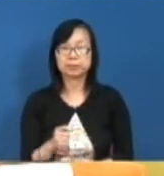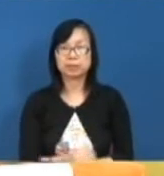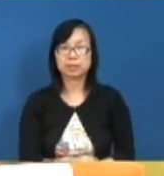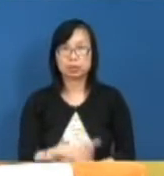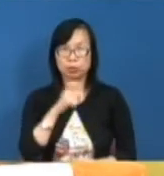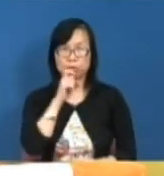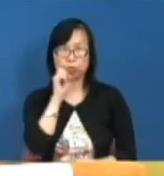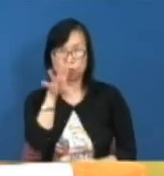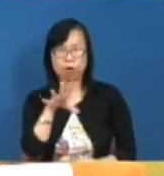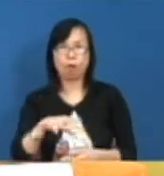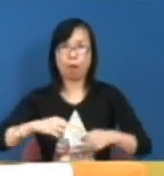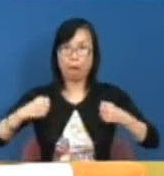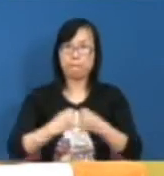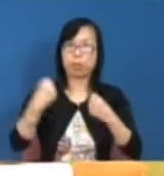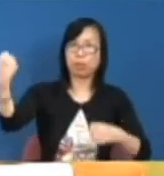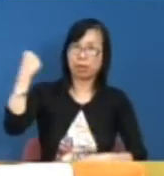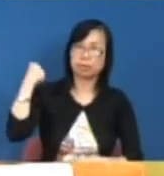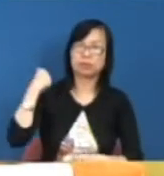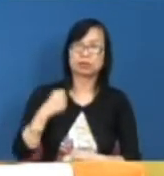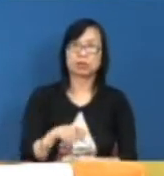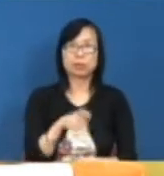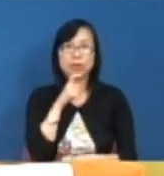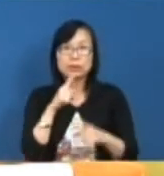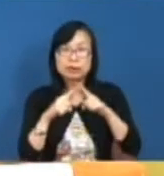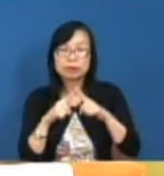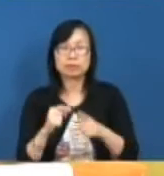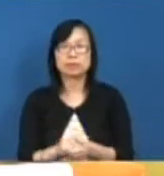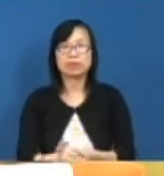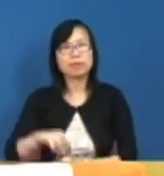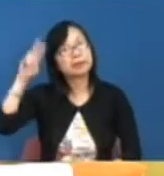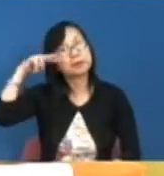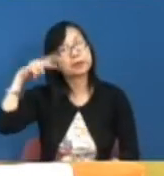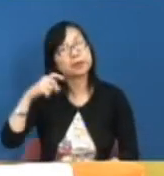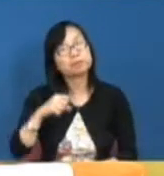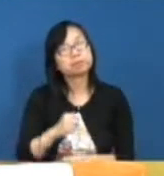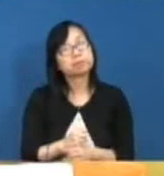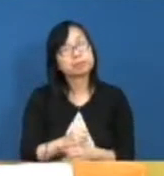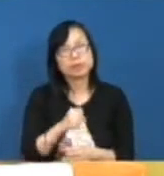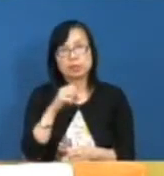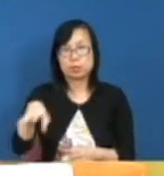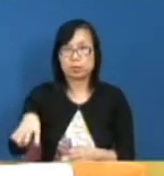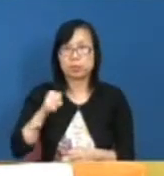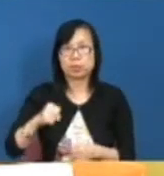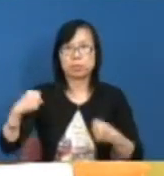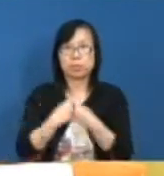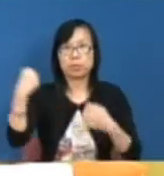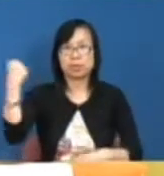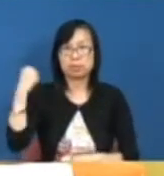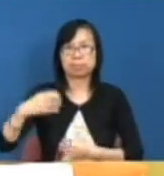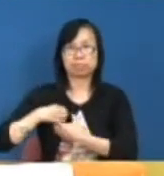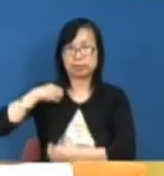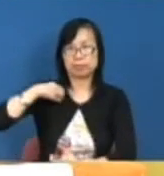講暴力，有啲人真係慣咗使用暴力嘅喎，佢未必成日使用成係國家機器啊嘛，軍隊、警